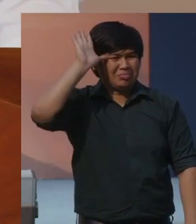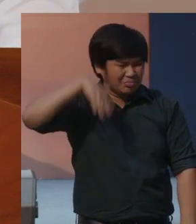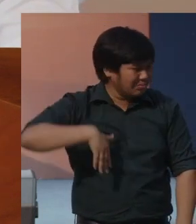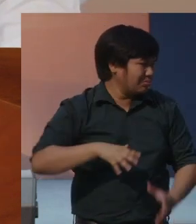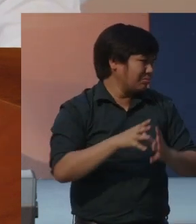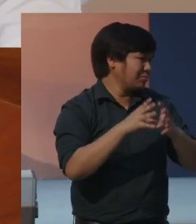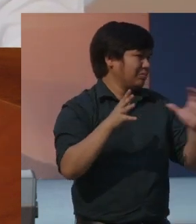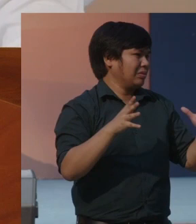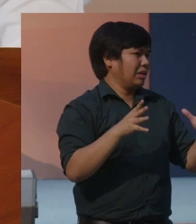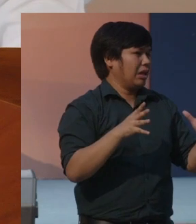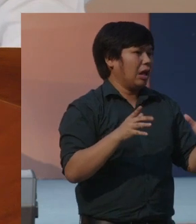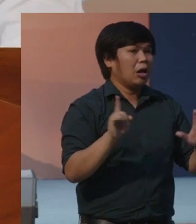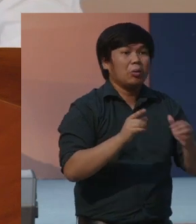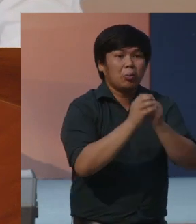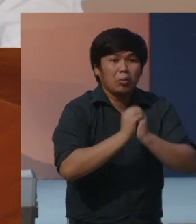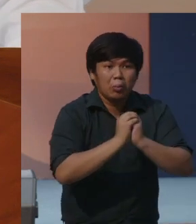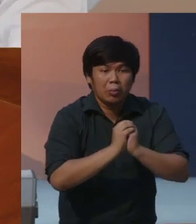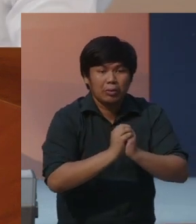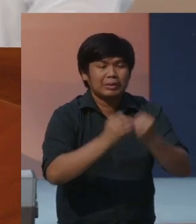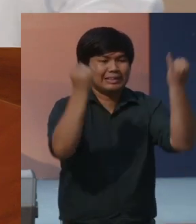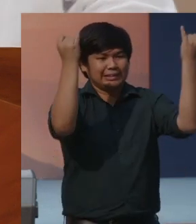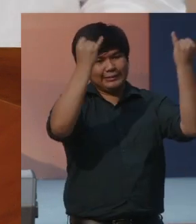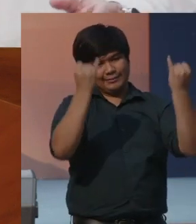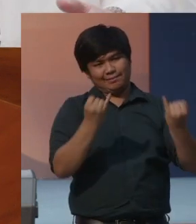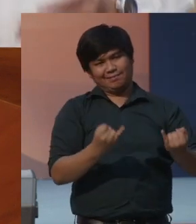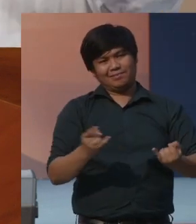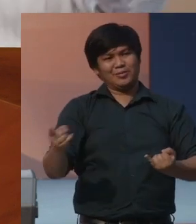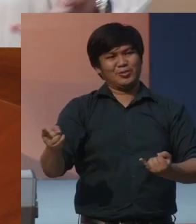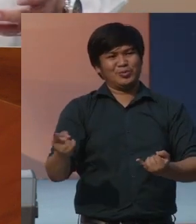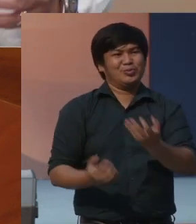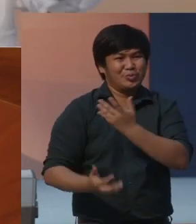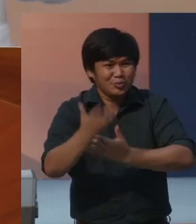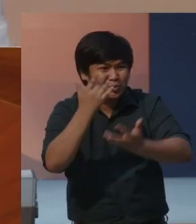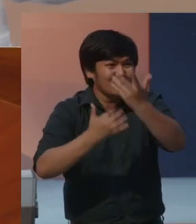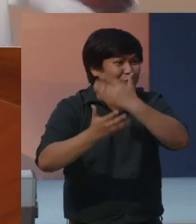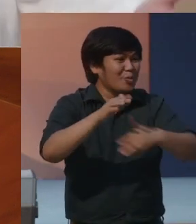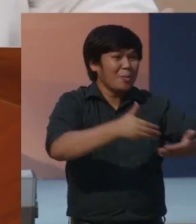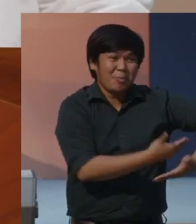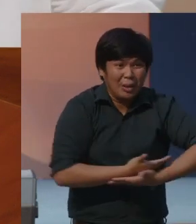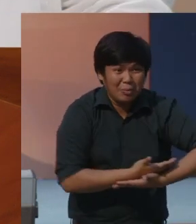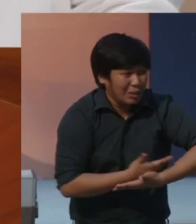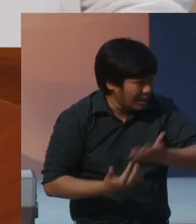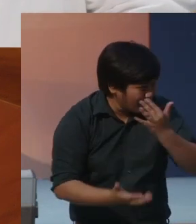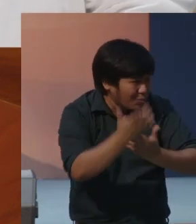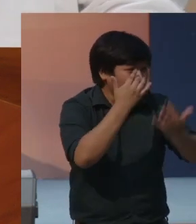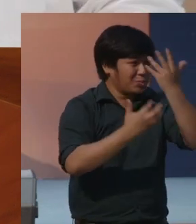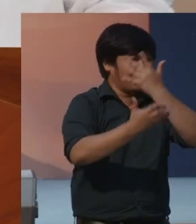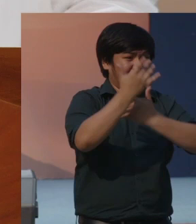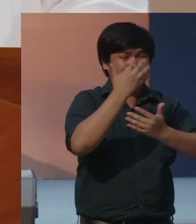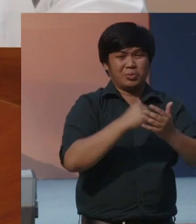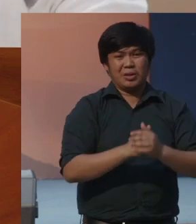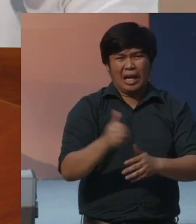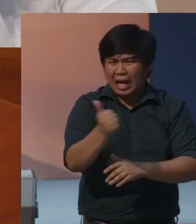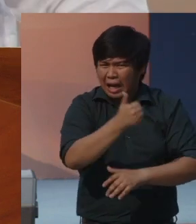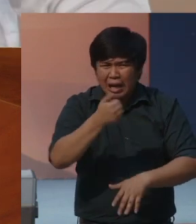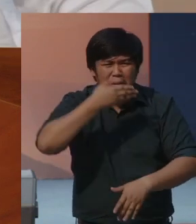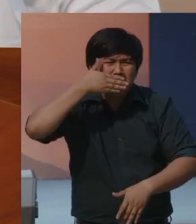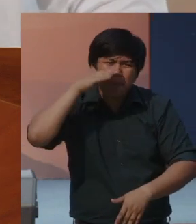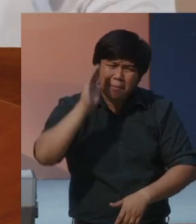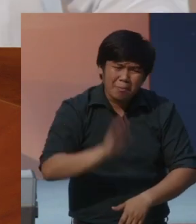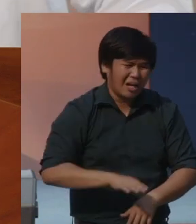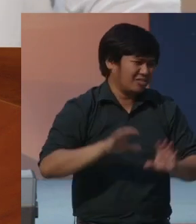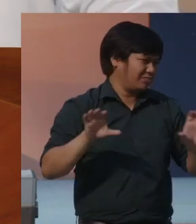ay sumamba sa mga Diyos-Diyusan, sila ay nag-aalay ng kanilang mga anak sa mga Diyos-Diyusan nila, at kung ano pang mga